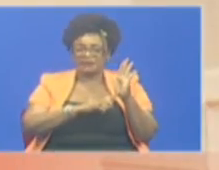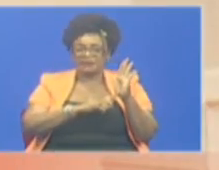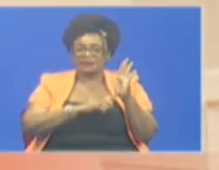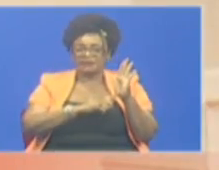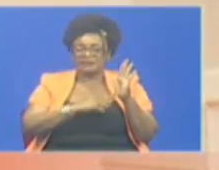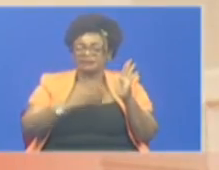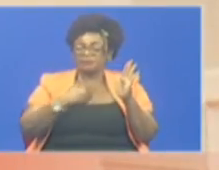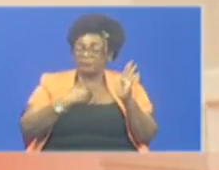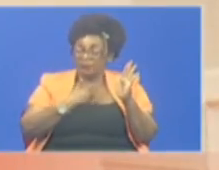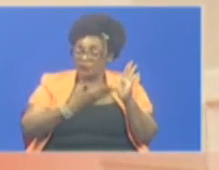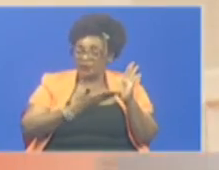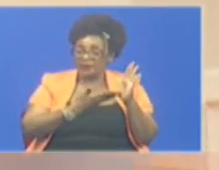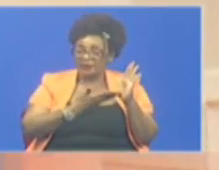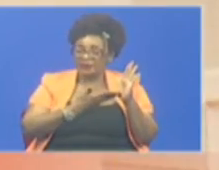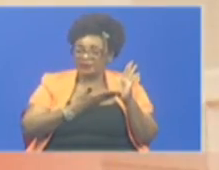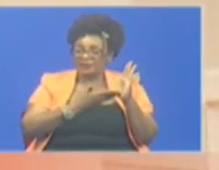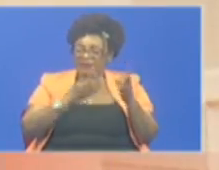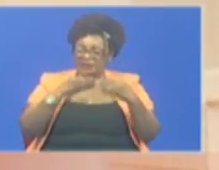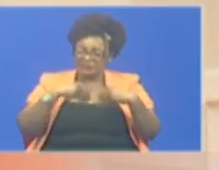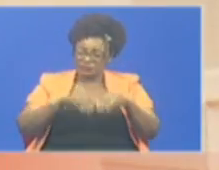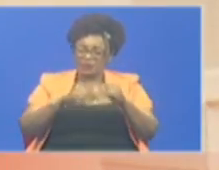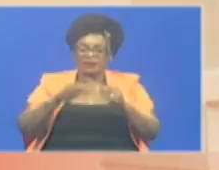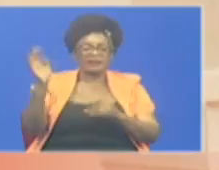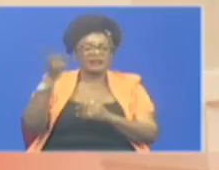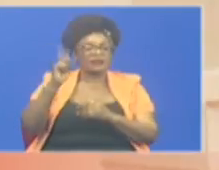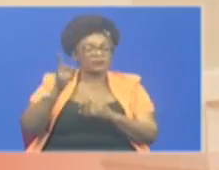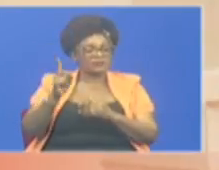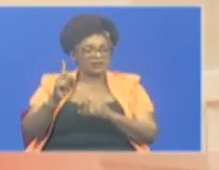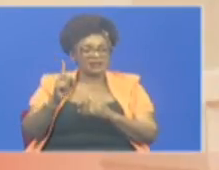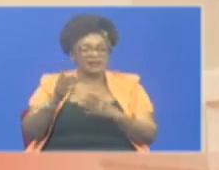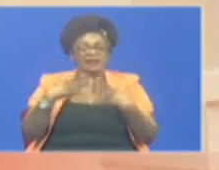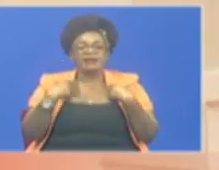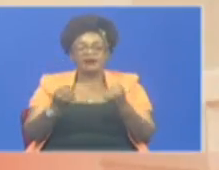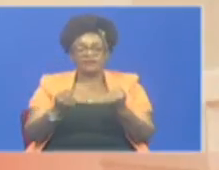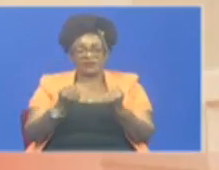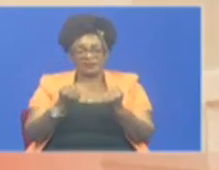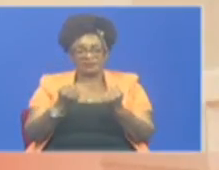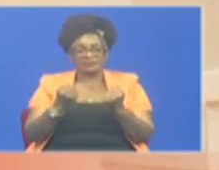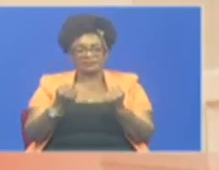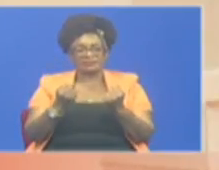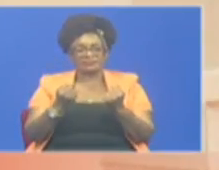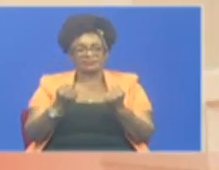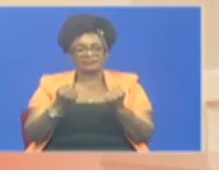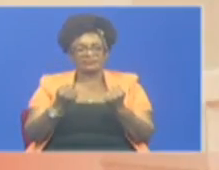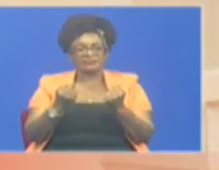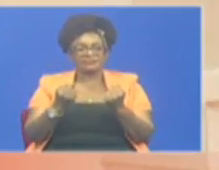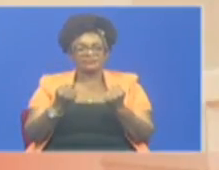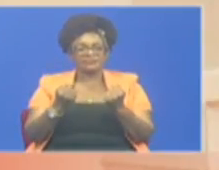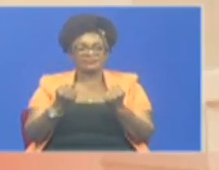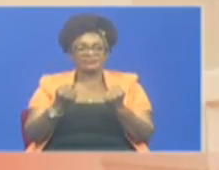zimewekwa haswa na wizara ya afya.